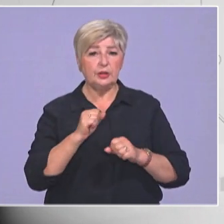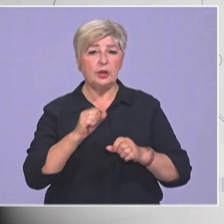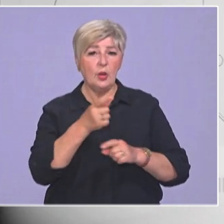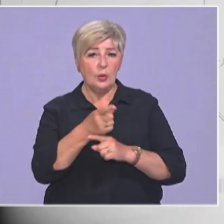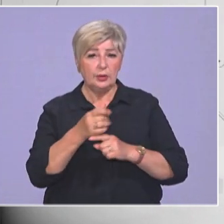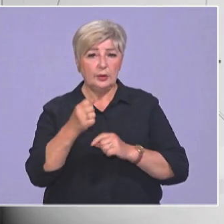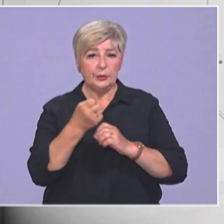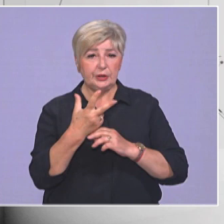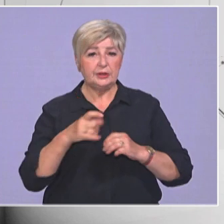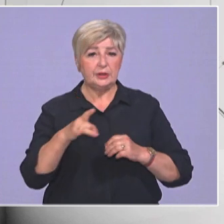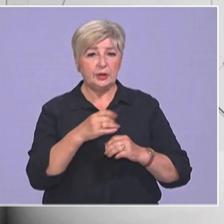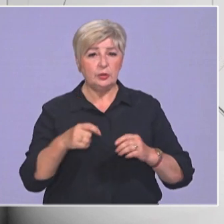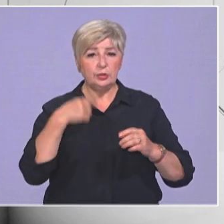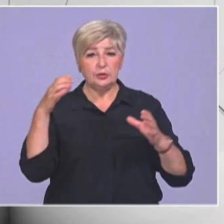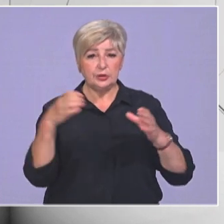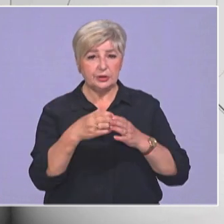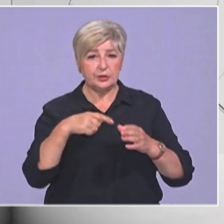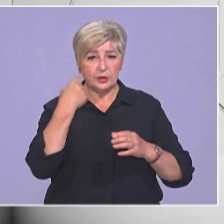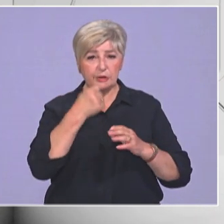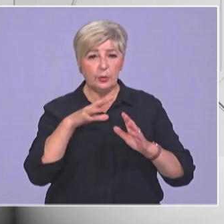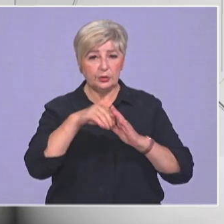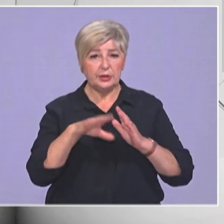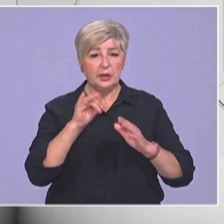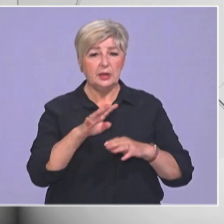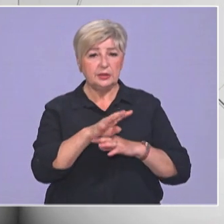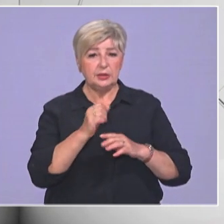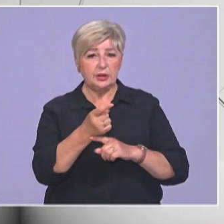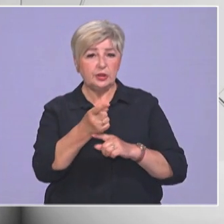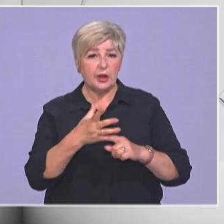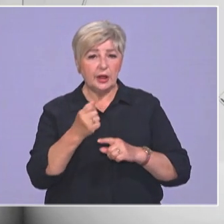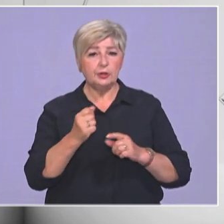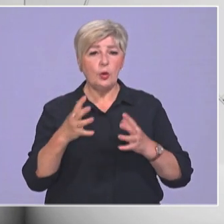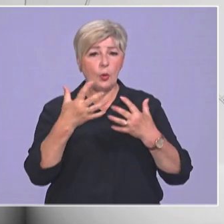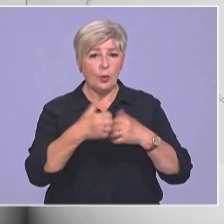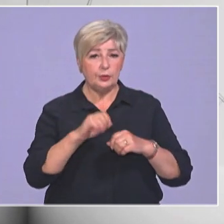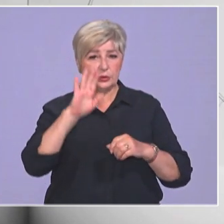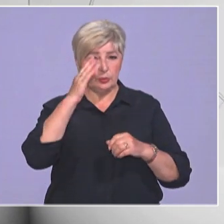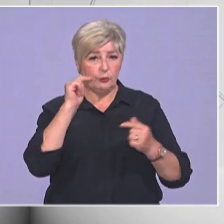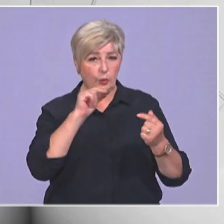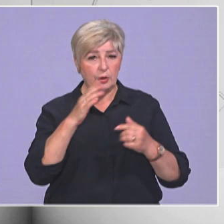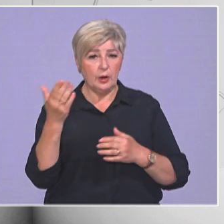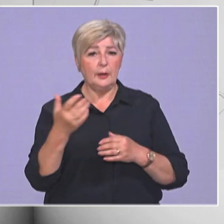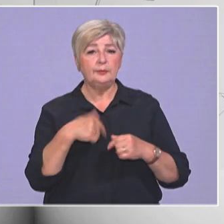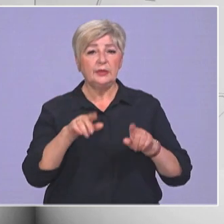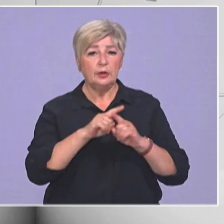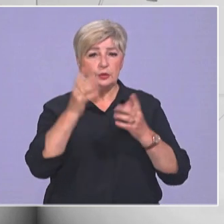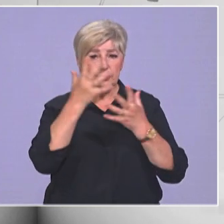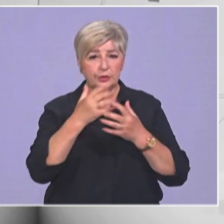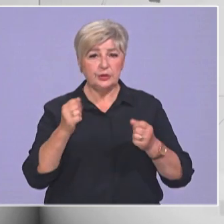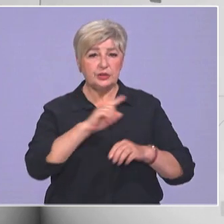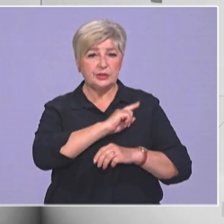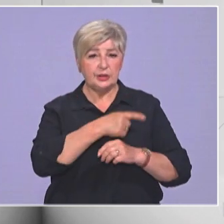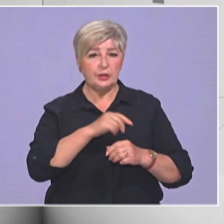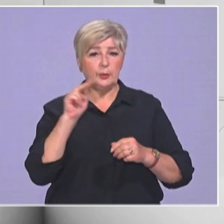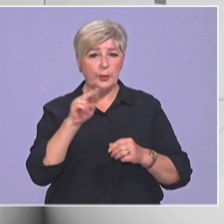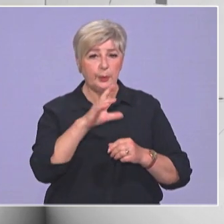районах зосередження особового складу та зенітно-ракетному комплексу ворога. Також вночі силами протиповітряної оборони знищено